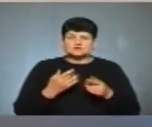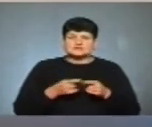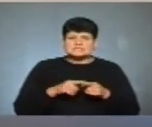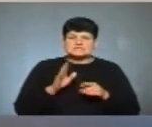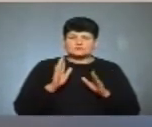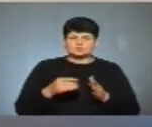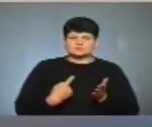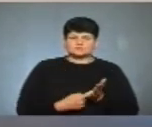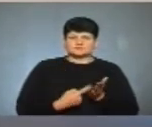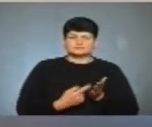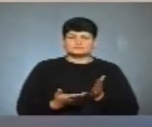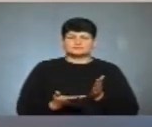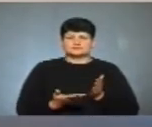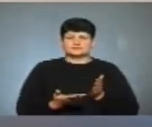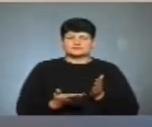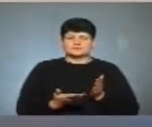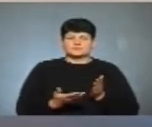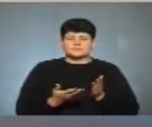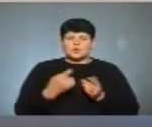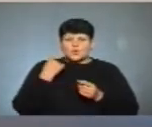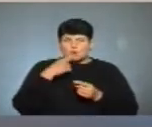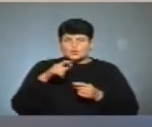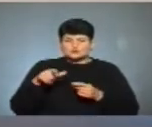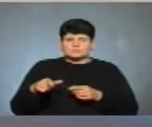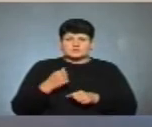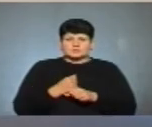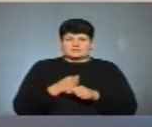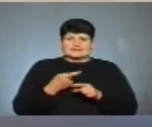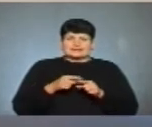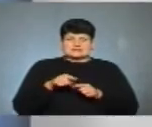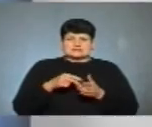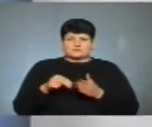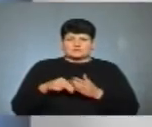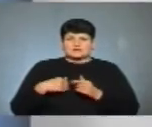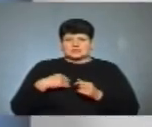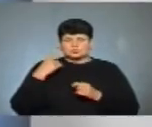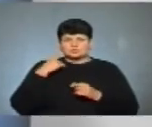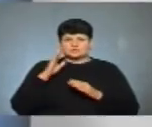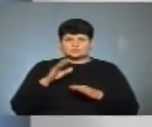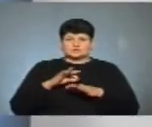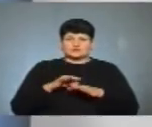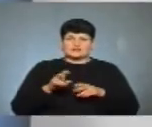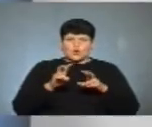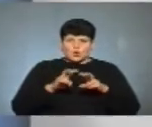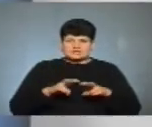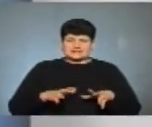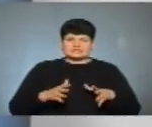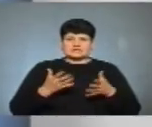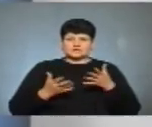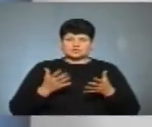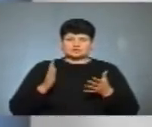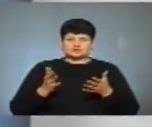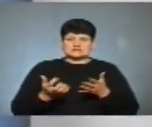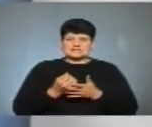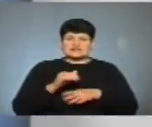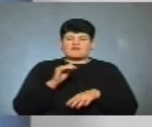буде доведено? Ну, як особи, які здійснювали ці закупівлі, тому що я думаю, що буде проведено розслідування, якщо будуть